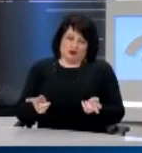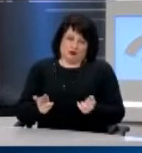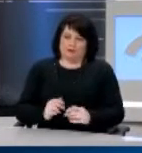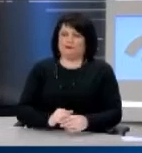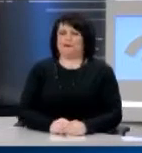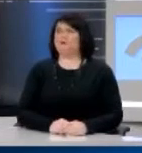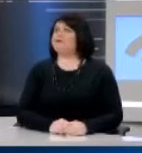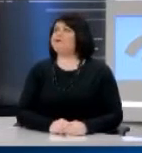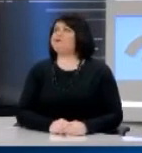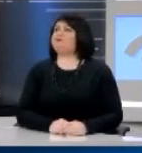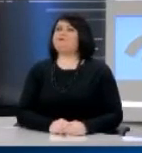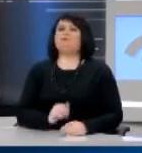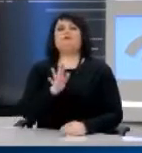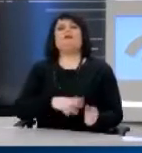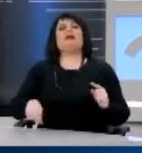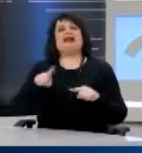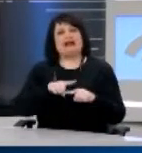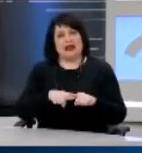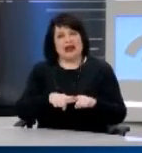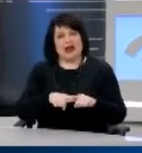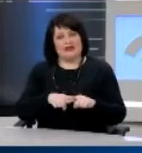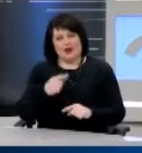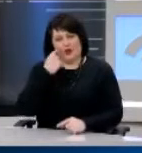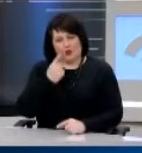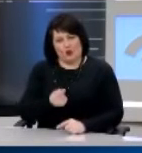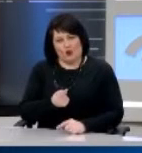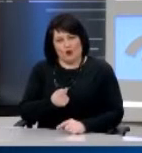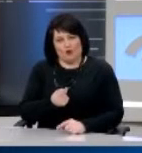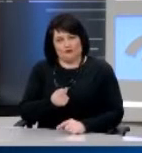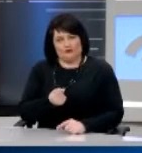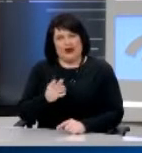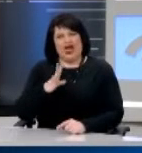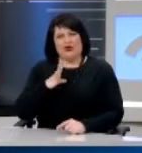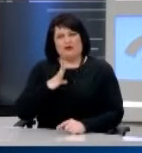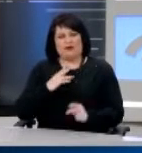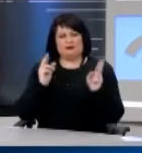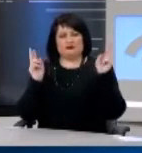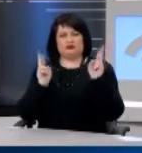Η πατρίδα μας είδε τον πληθυσμό της να μειώνεται